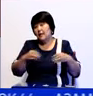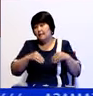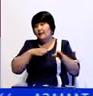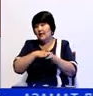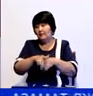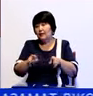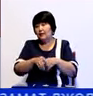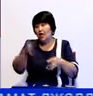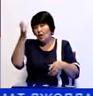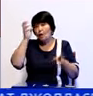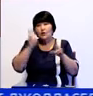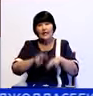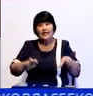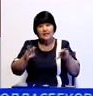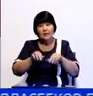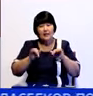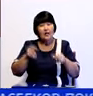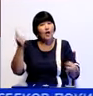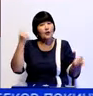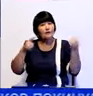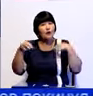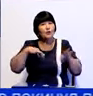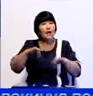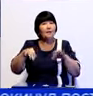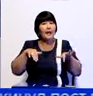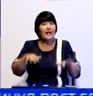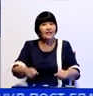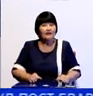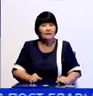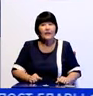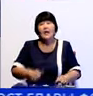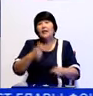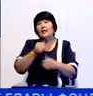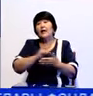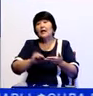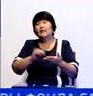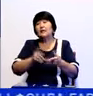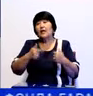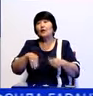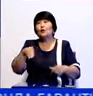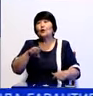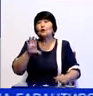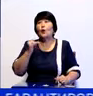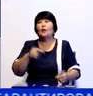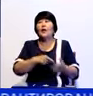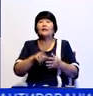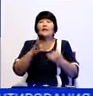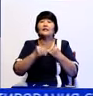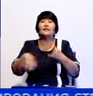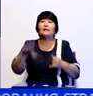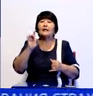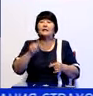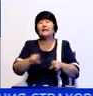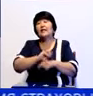выполнением научно-исследовательских, творческих проектов. Генеральный секретарь организации Тюрксой отметил, что земля Сыра –